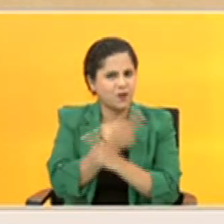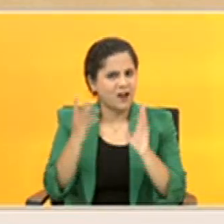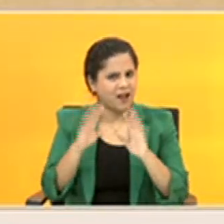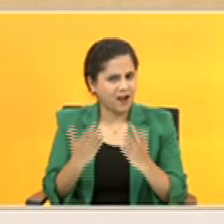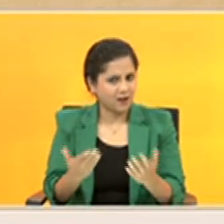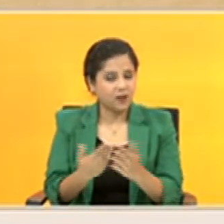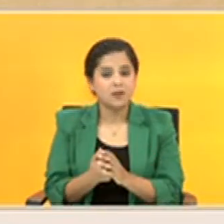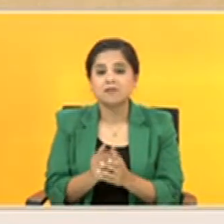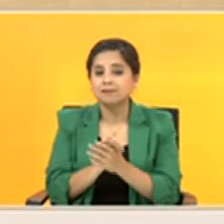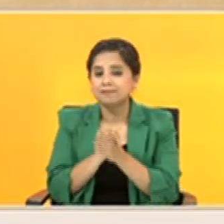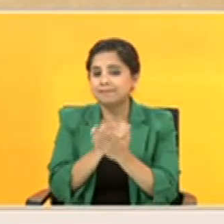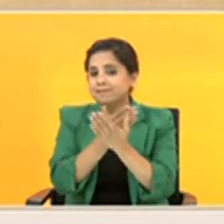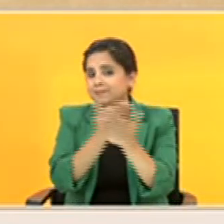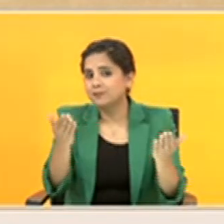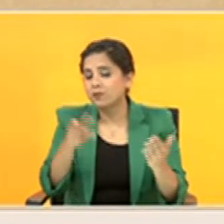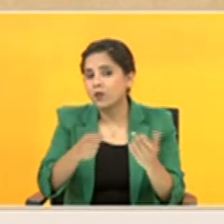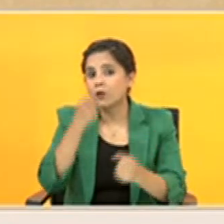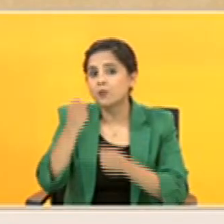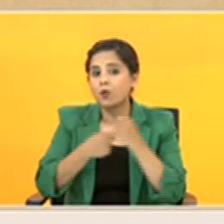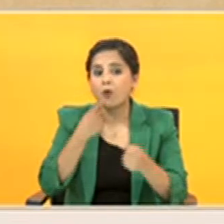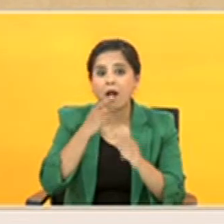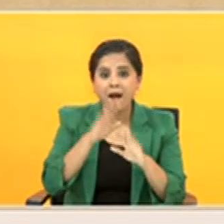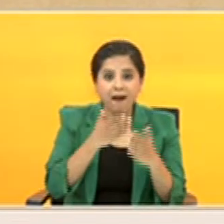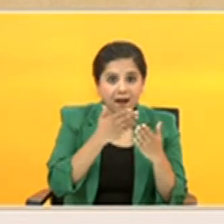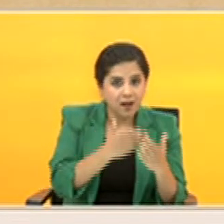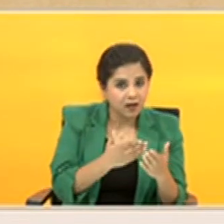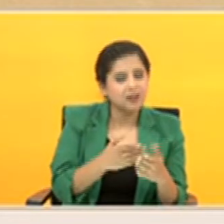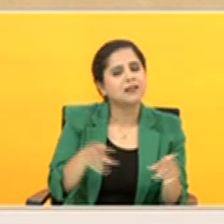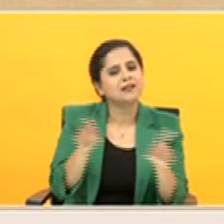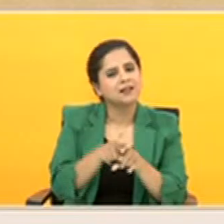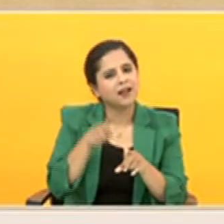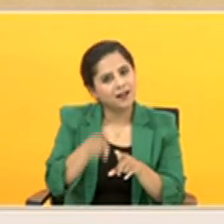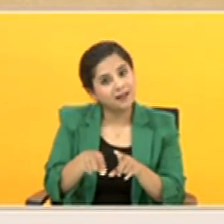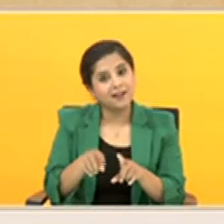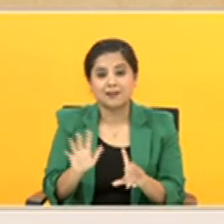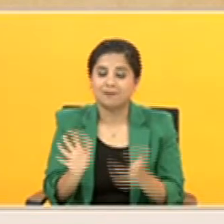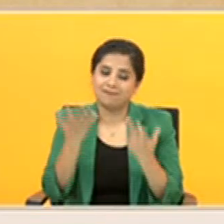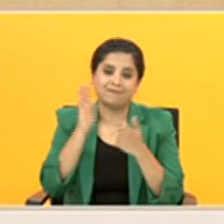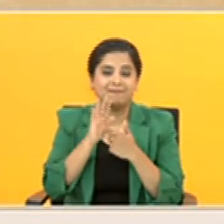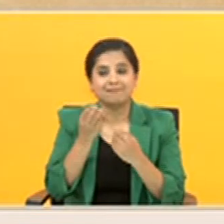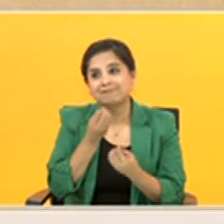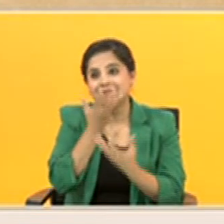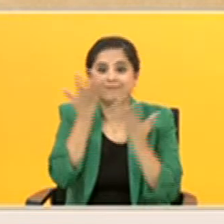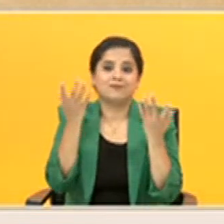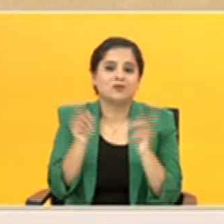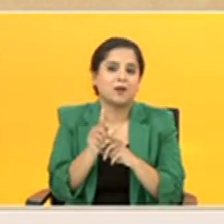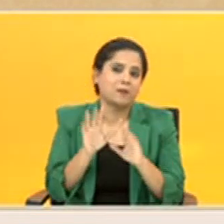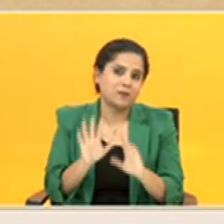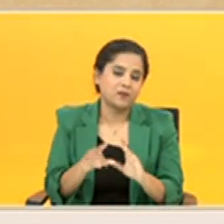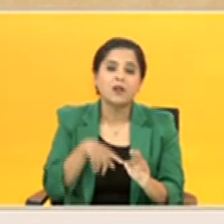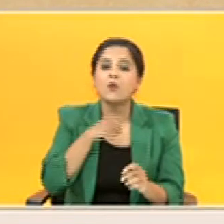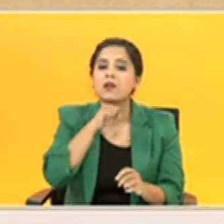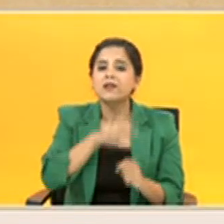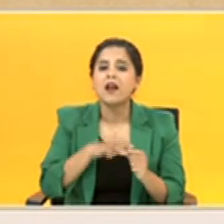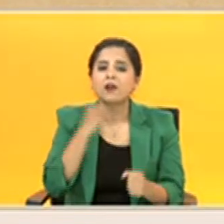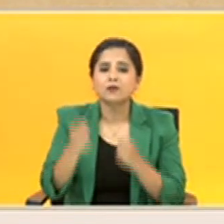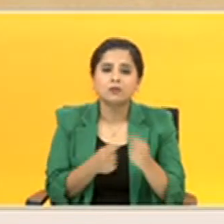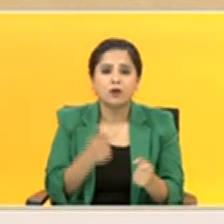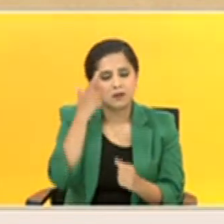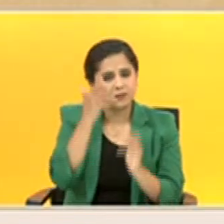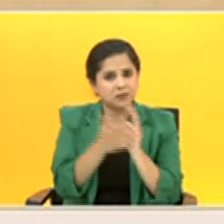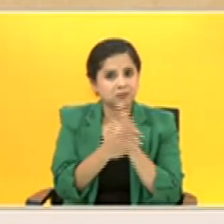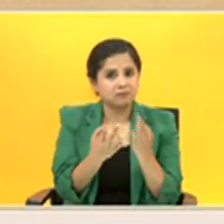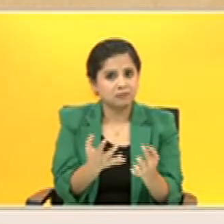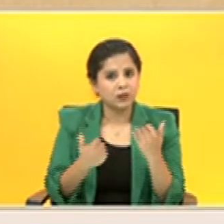साथियों, जो खेलता है वही खिलता है। यंग स्पोर्टिंग टैलेंट के लिए